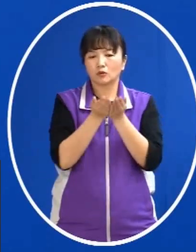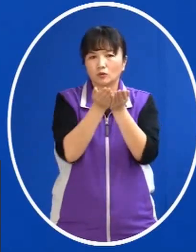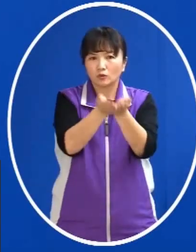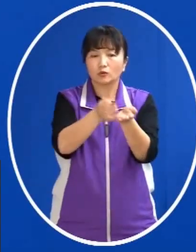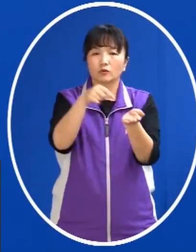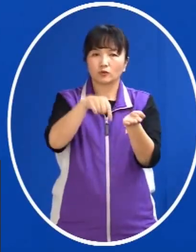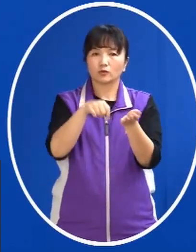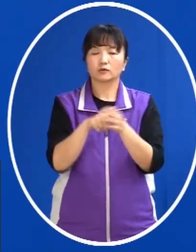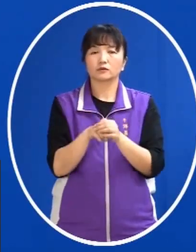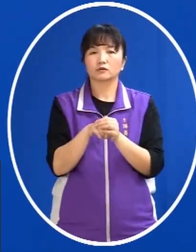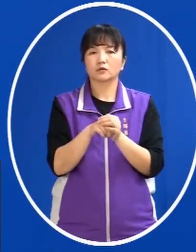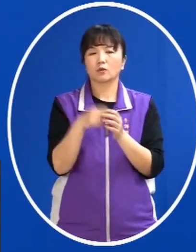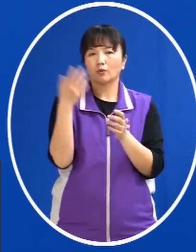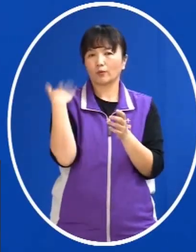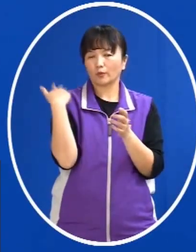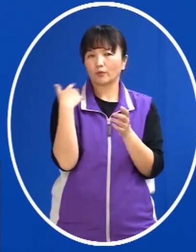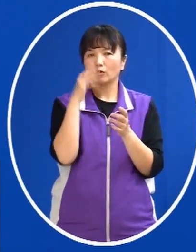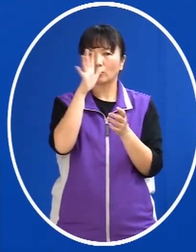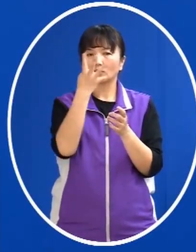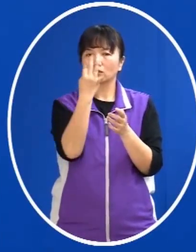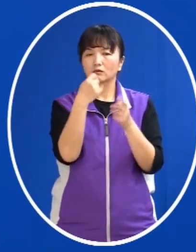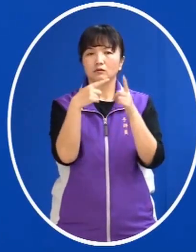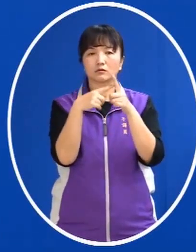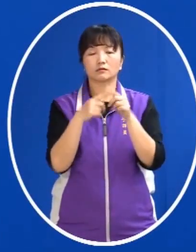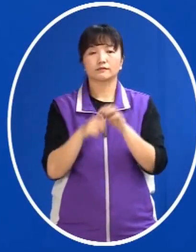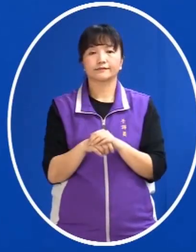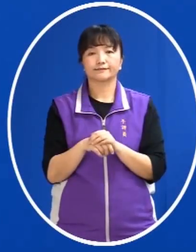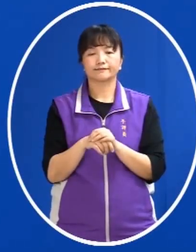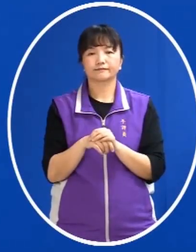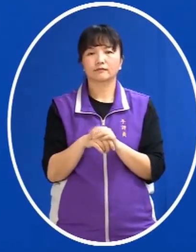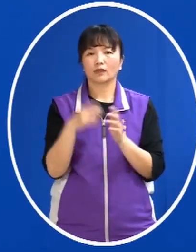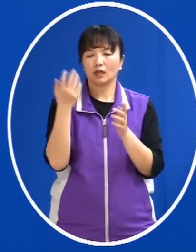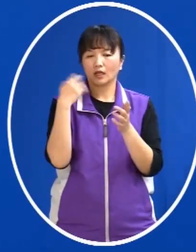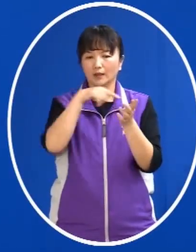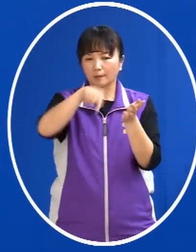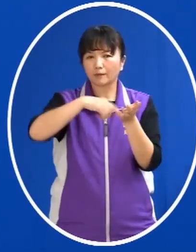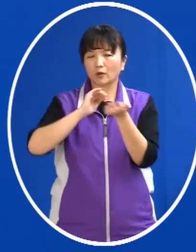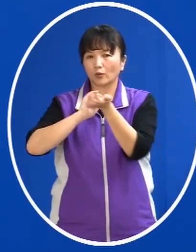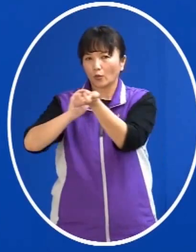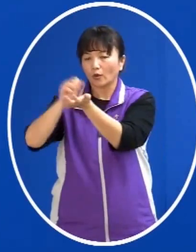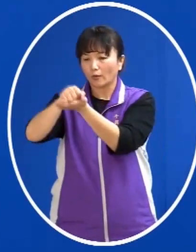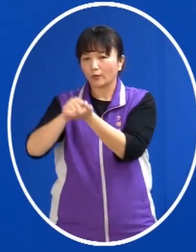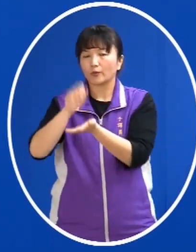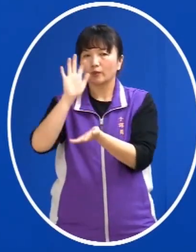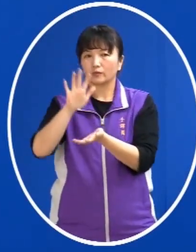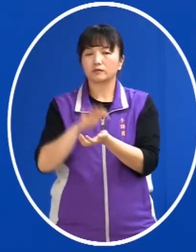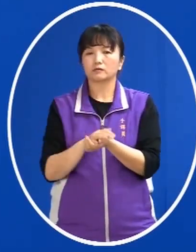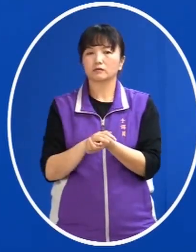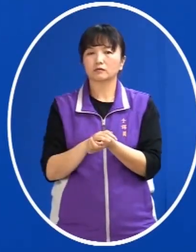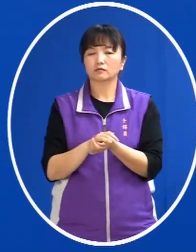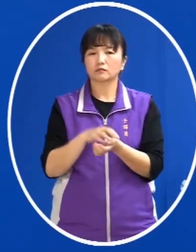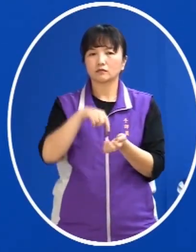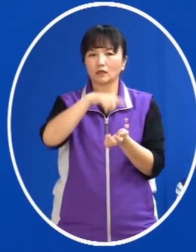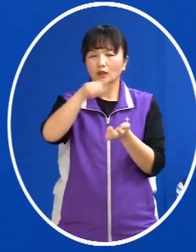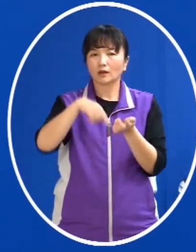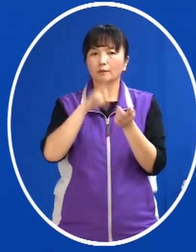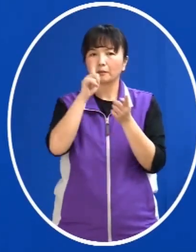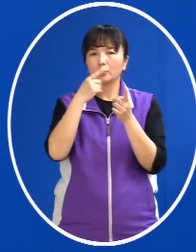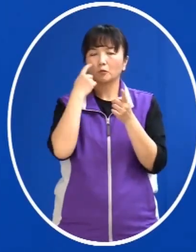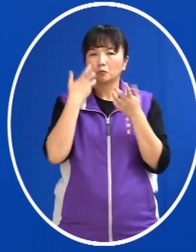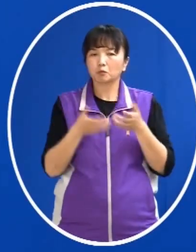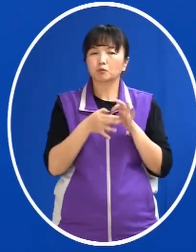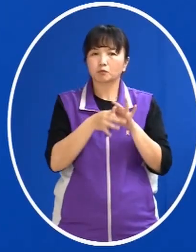上曾经有几位有就医的记录，那这里面有几位我们比较关切